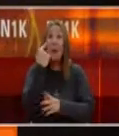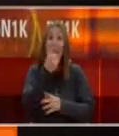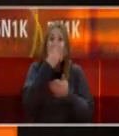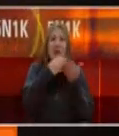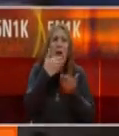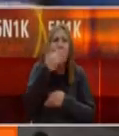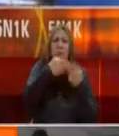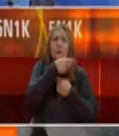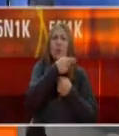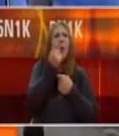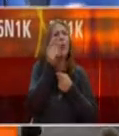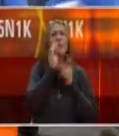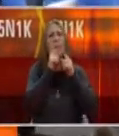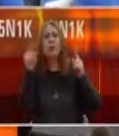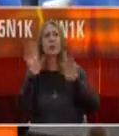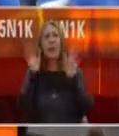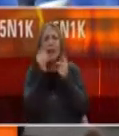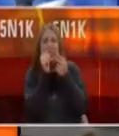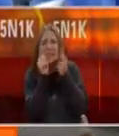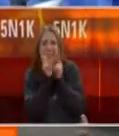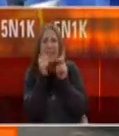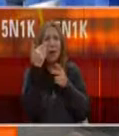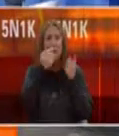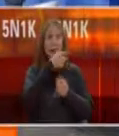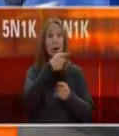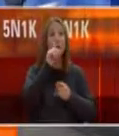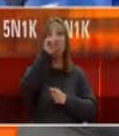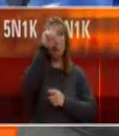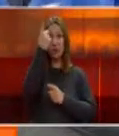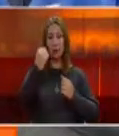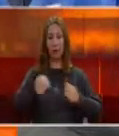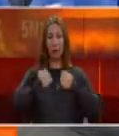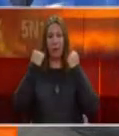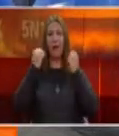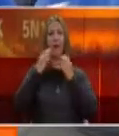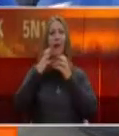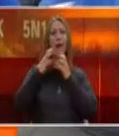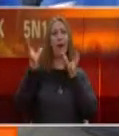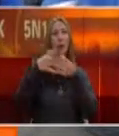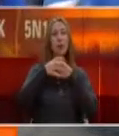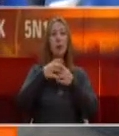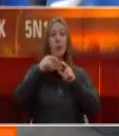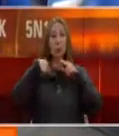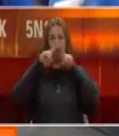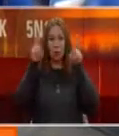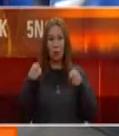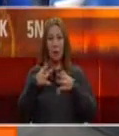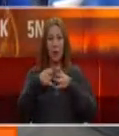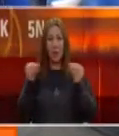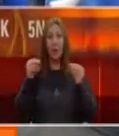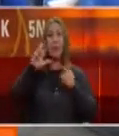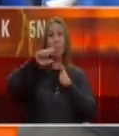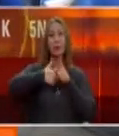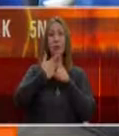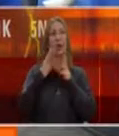anlattı. Müthiş bir... Öncelikle şunu söyleyeyim. Tek kişilik dev kadro budur yani. Depremde dükkanımı kaybettim. Ama